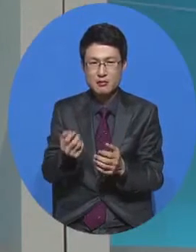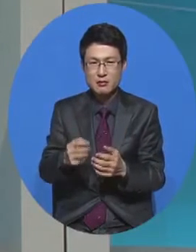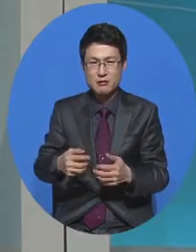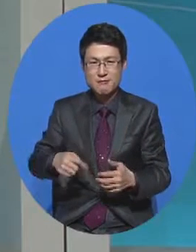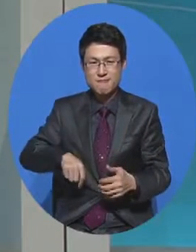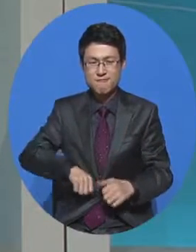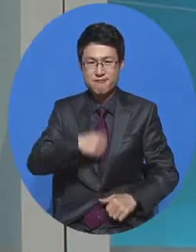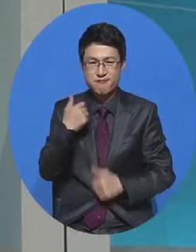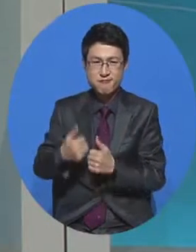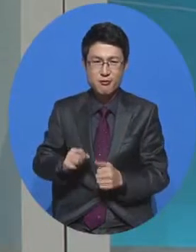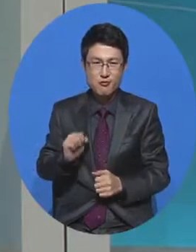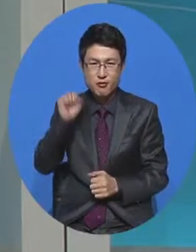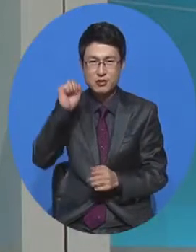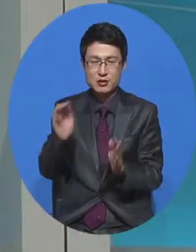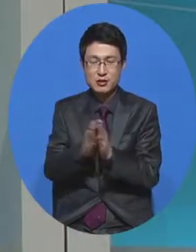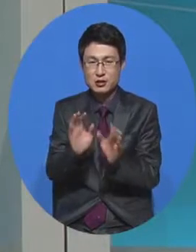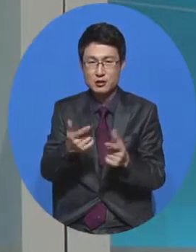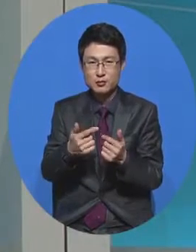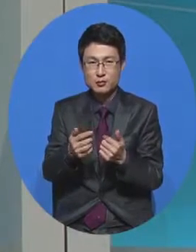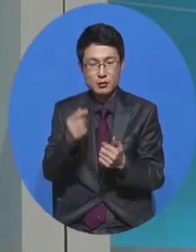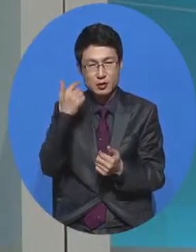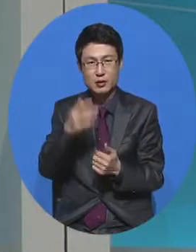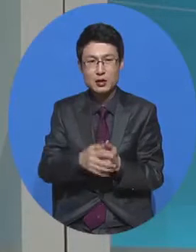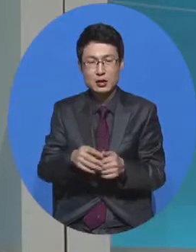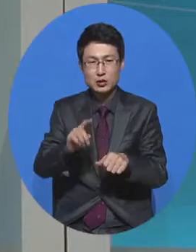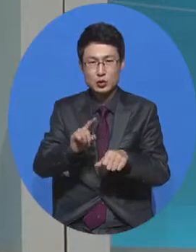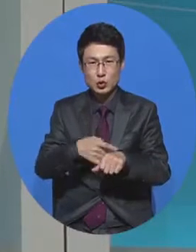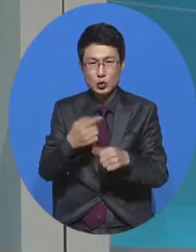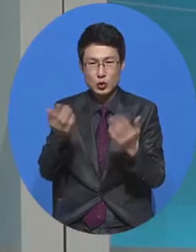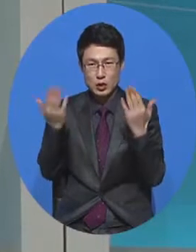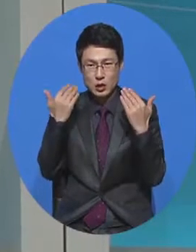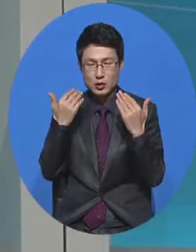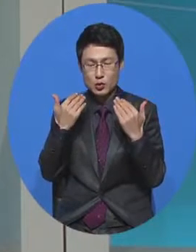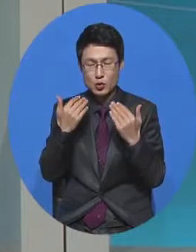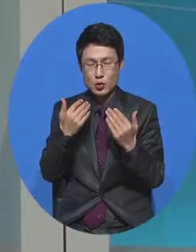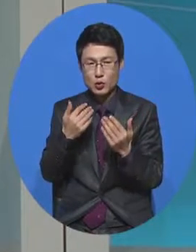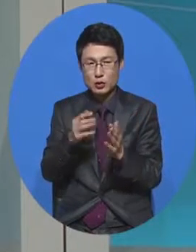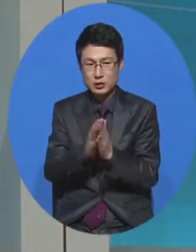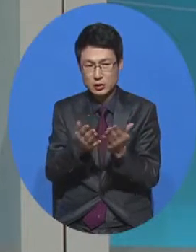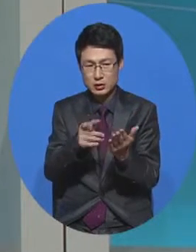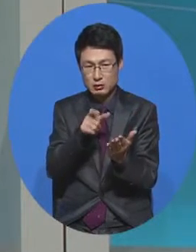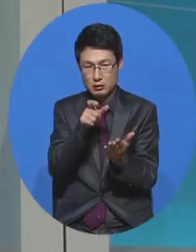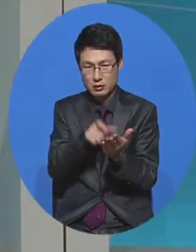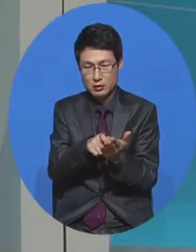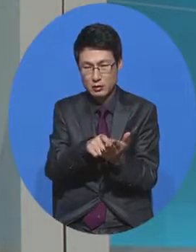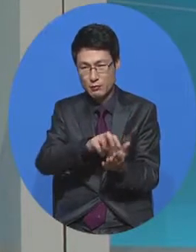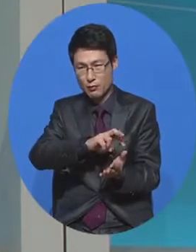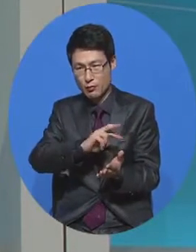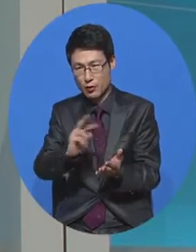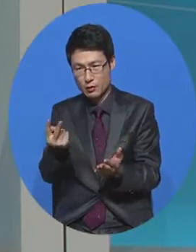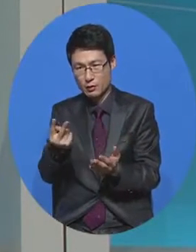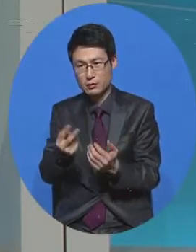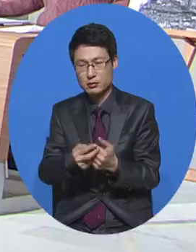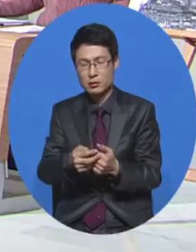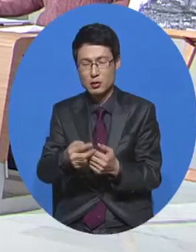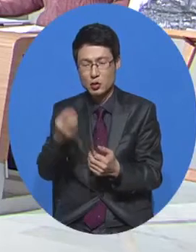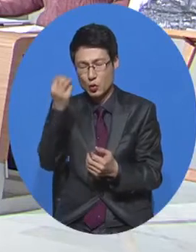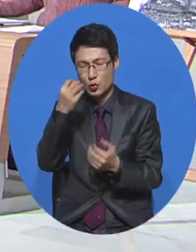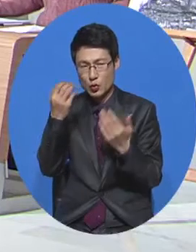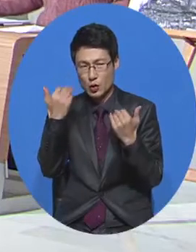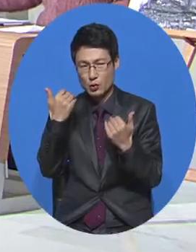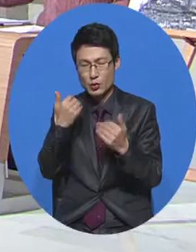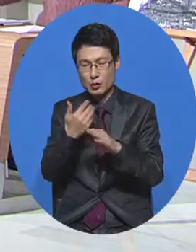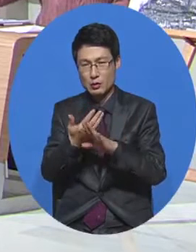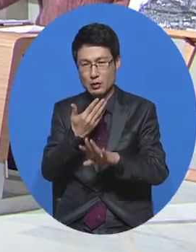아닌데 이게 이제 초등학교 교과서에 도의 들어 실렸는데 허둥 학교 교과서 해도 또 이렇게 실력 더라구요 그래서 인가 관계가